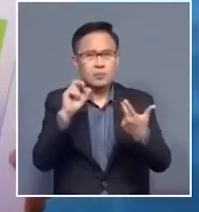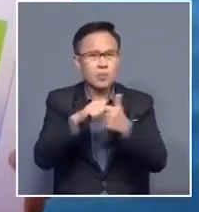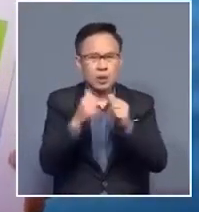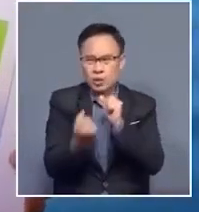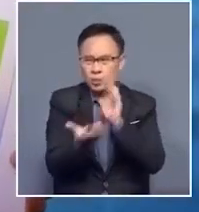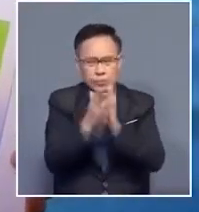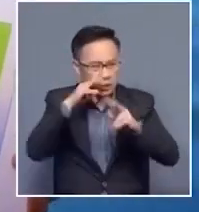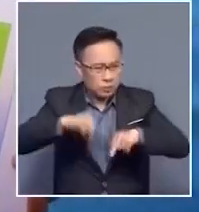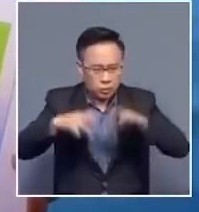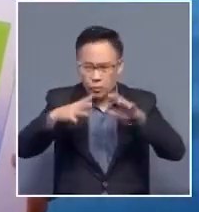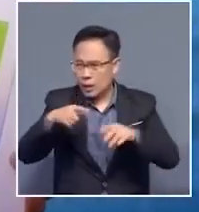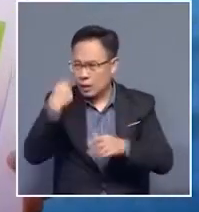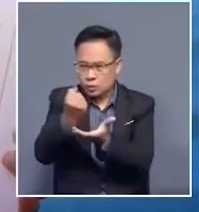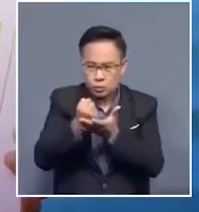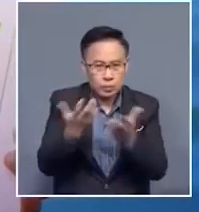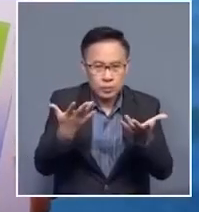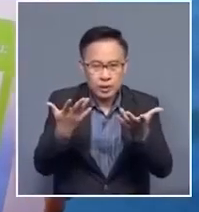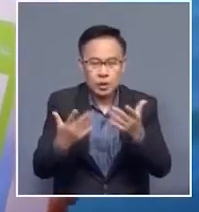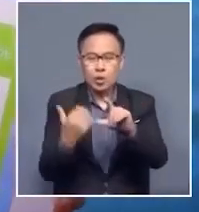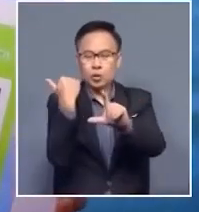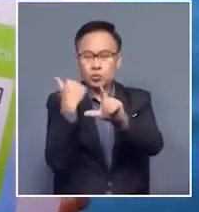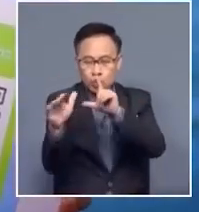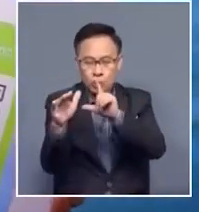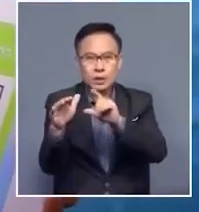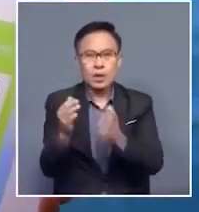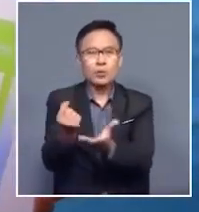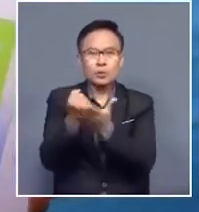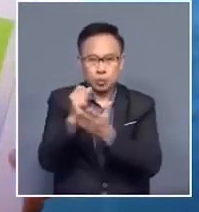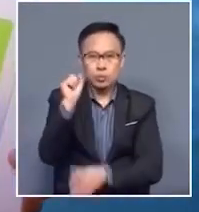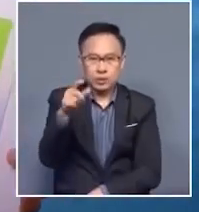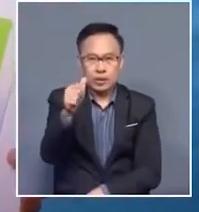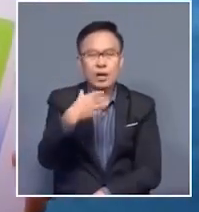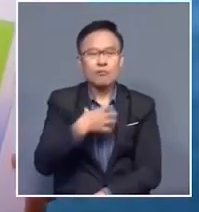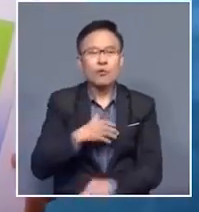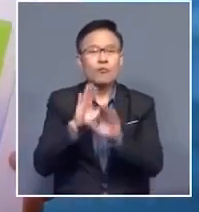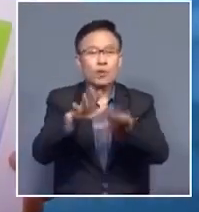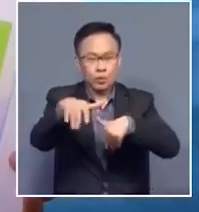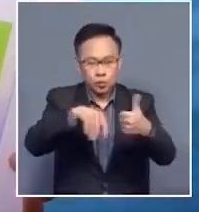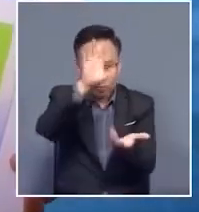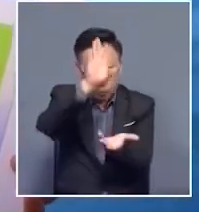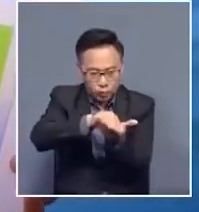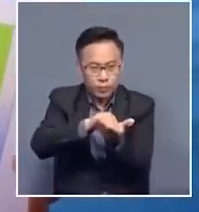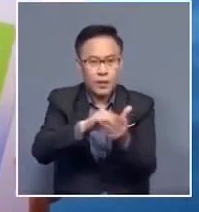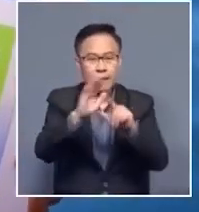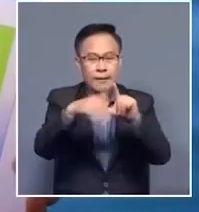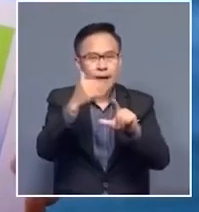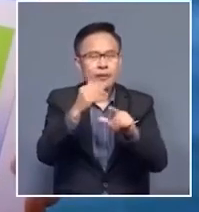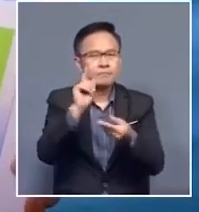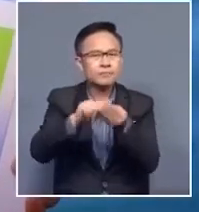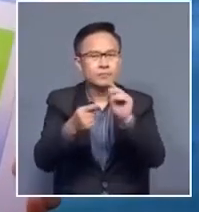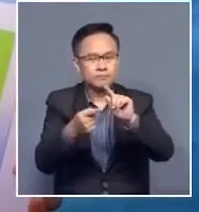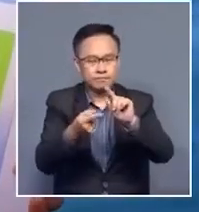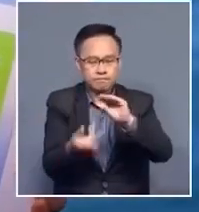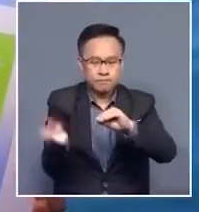ญหาน้ำท่วมขังก็สามารถที่จะแจ้งเข้าไปในรายนี้ได้เลยนะครับก็ฝากท่านประชาชนด้วยถ้าเกิดในกรณีนะครับมีความเดือดร้อนนะครับ